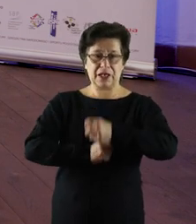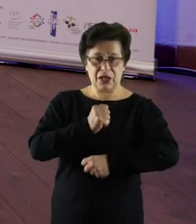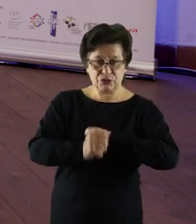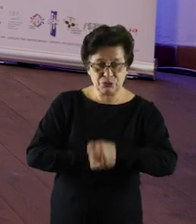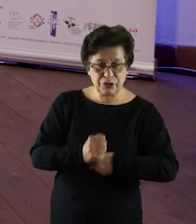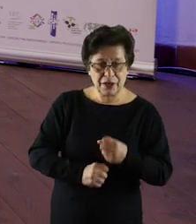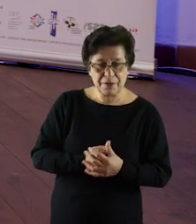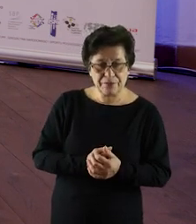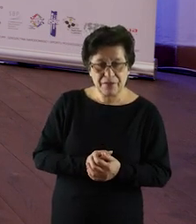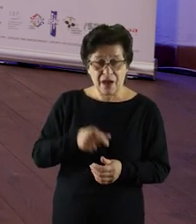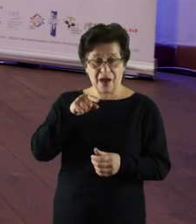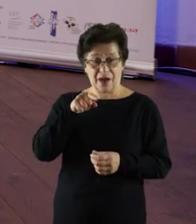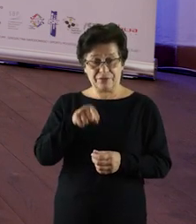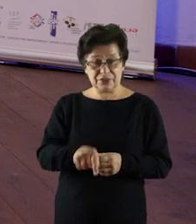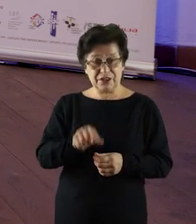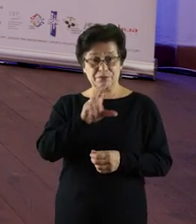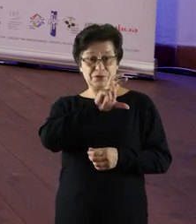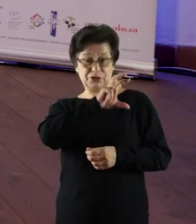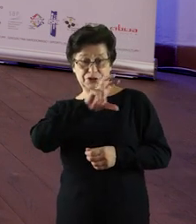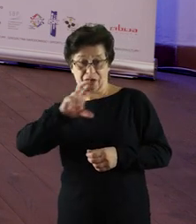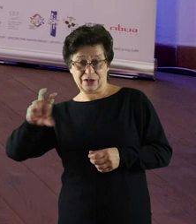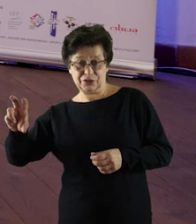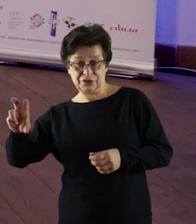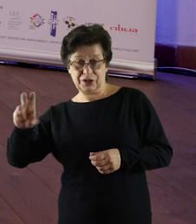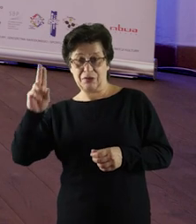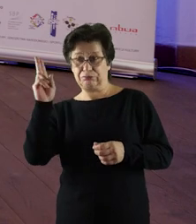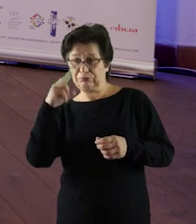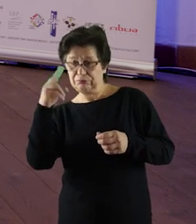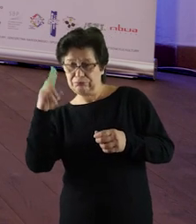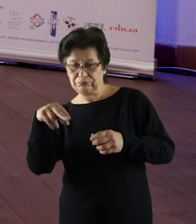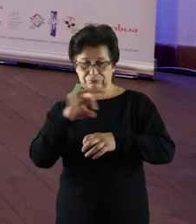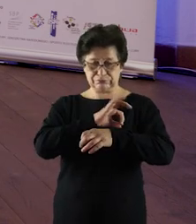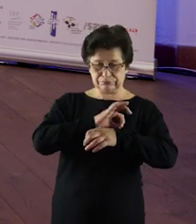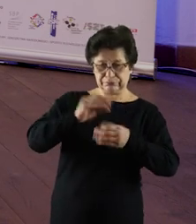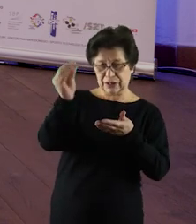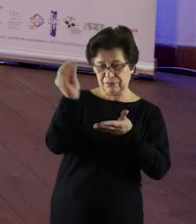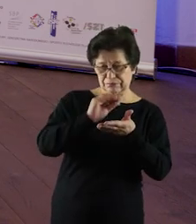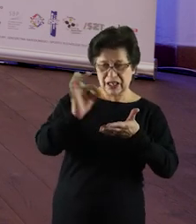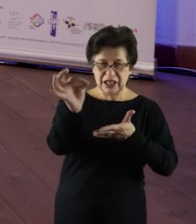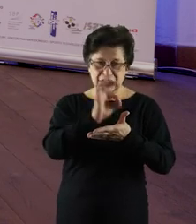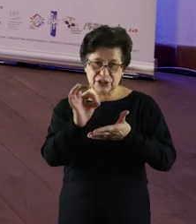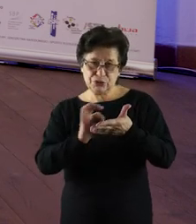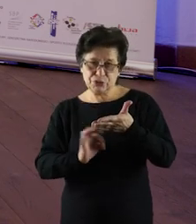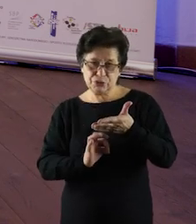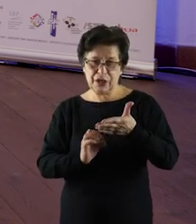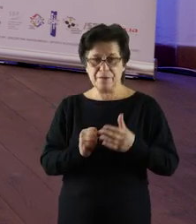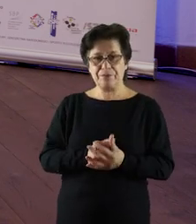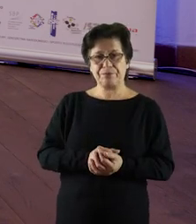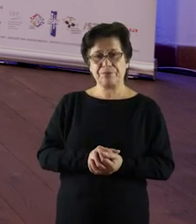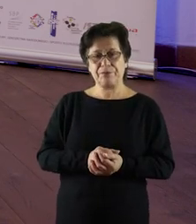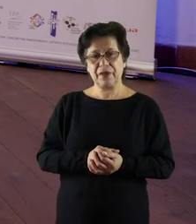robi swoje, a w tym czasie ilustrator ilustruje, czyli robi okładkę, a czasami także